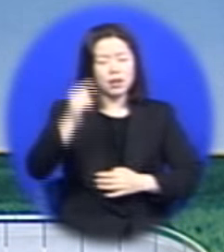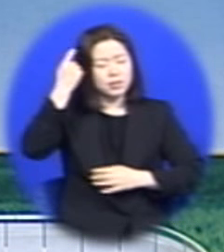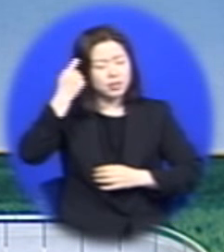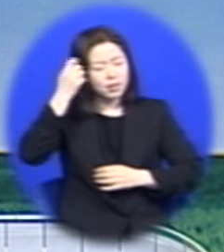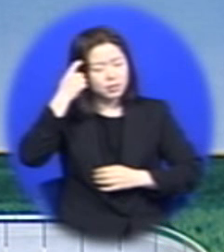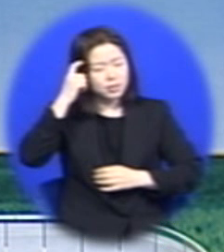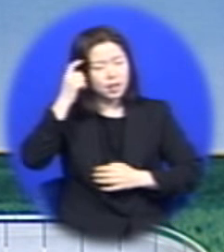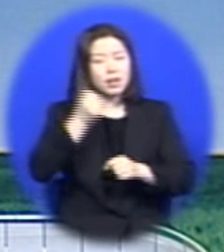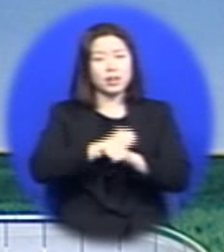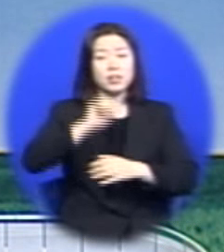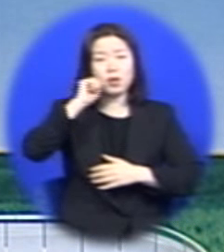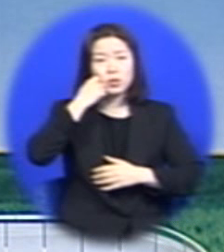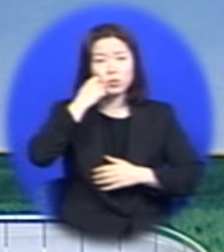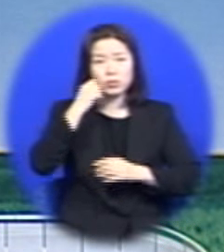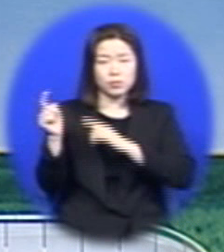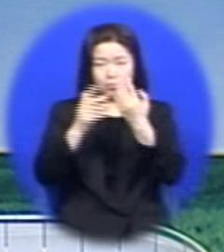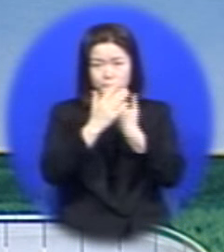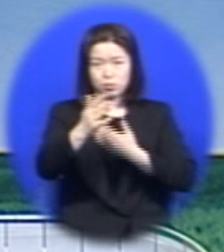있어요.